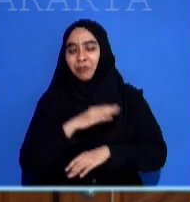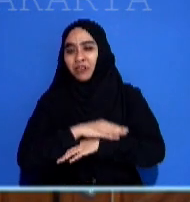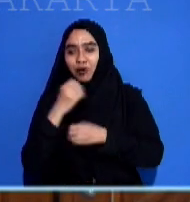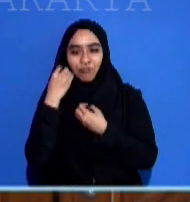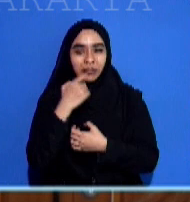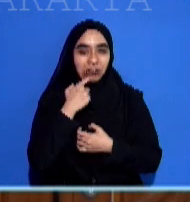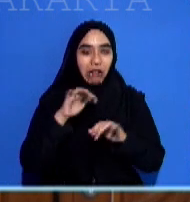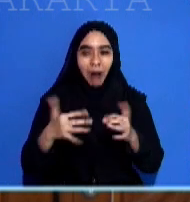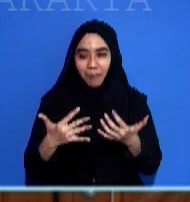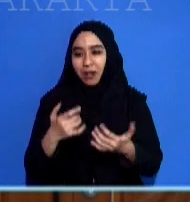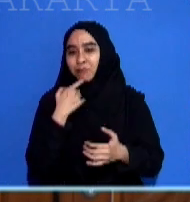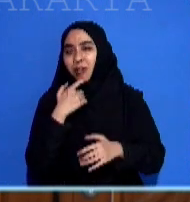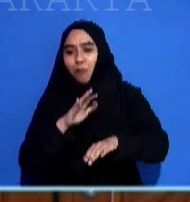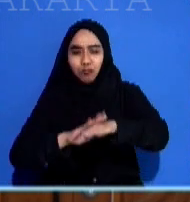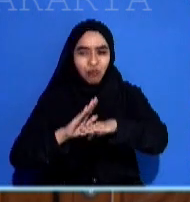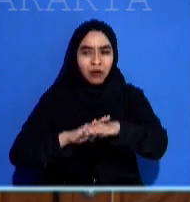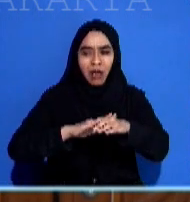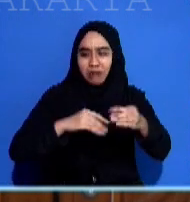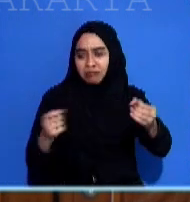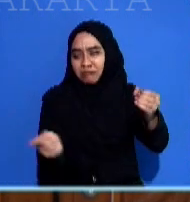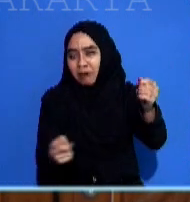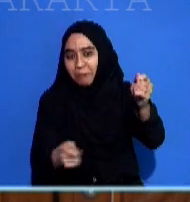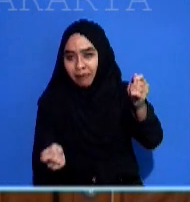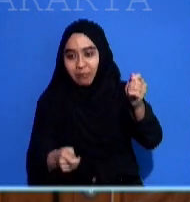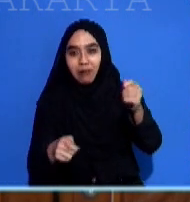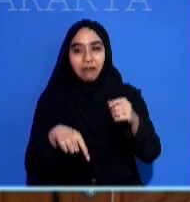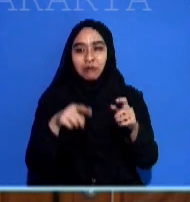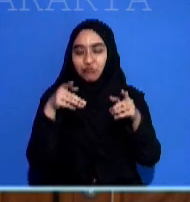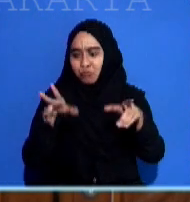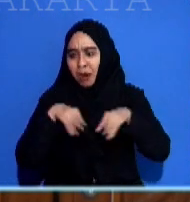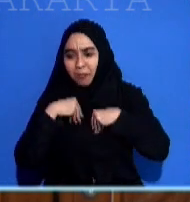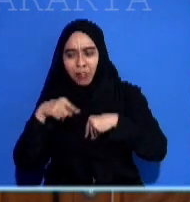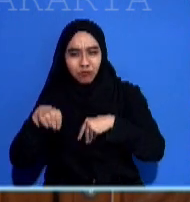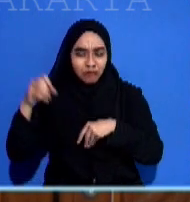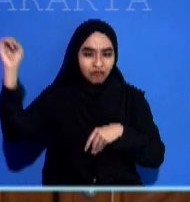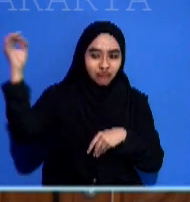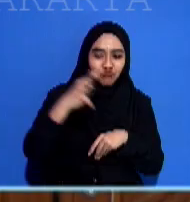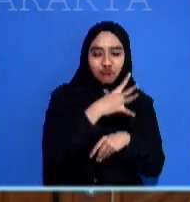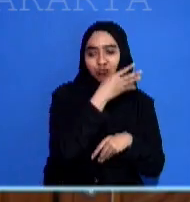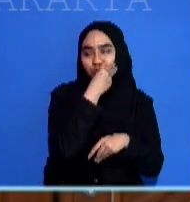salahunganginten tradisi t Wulan rad Pak